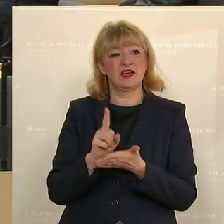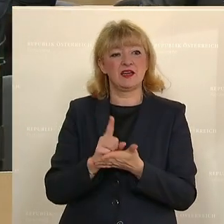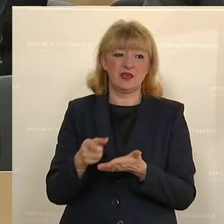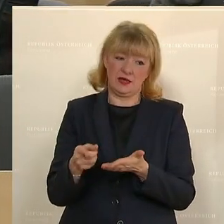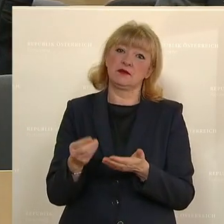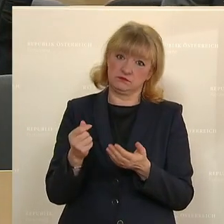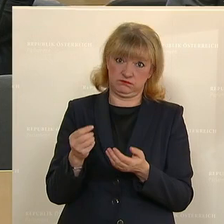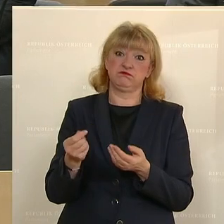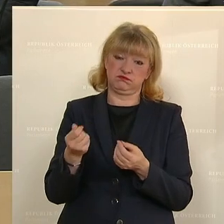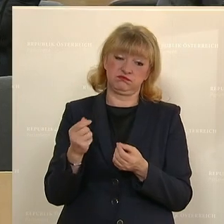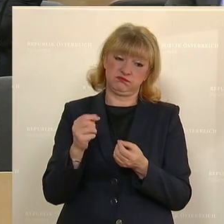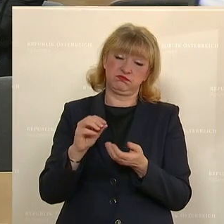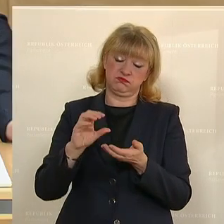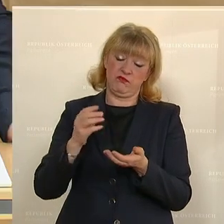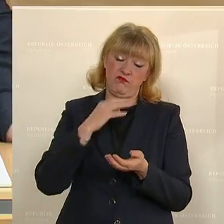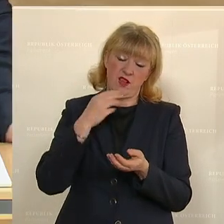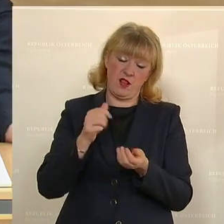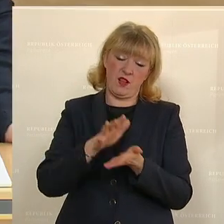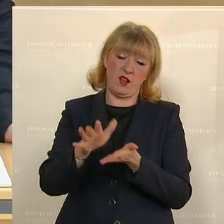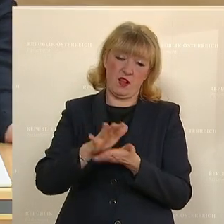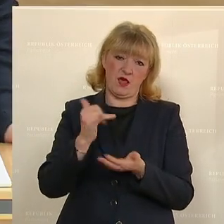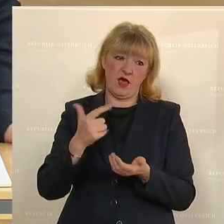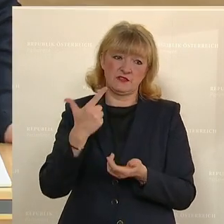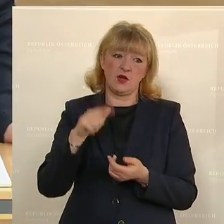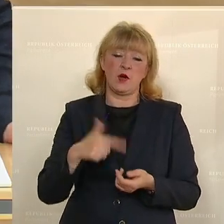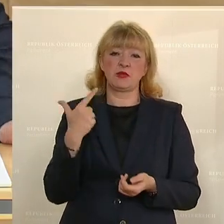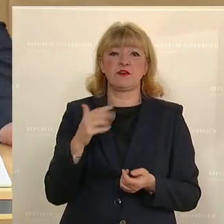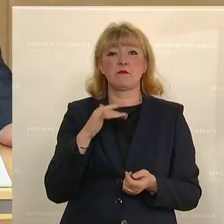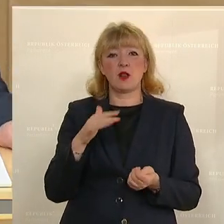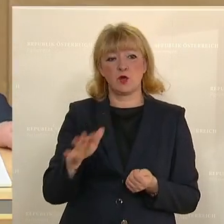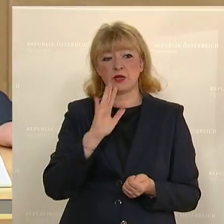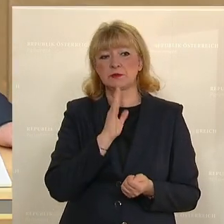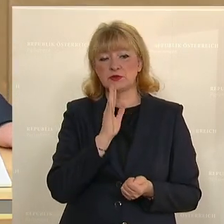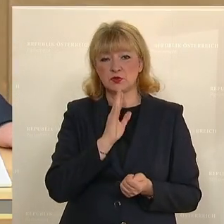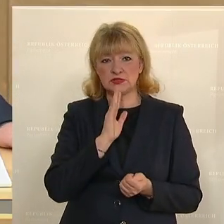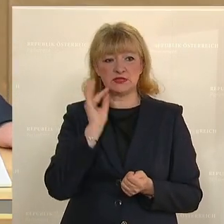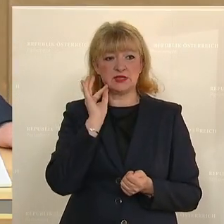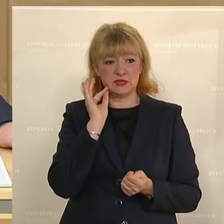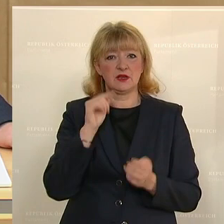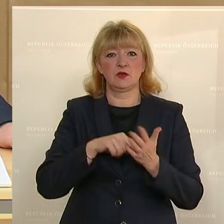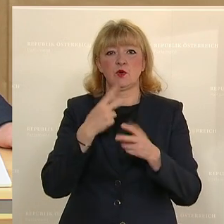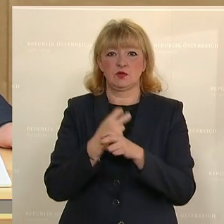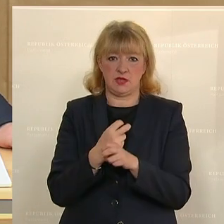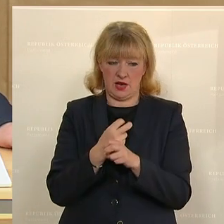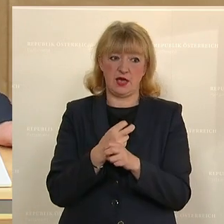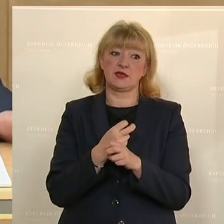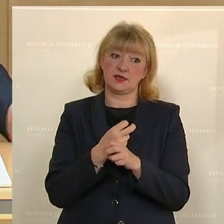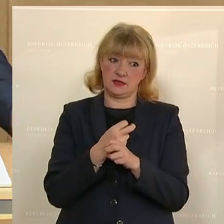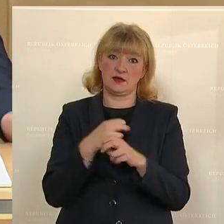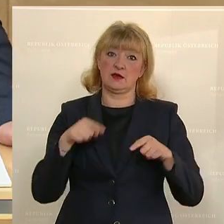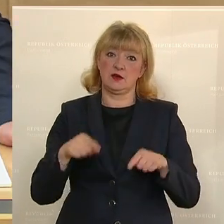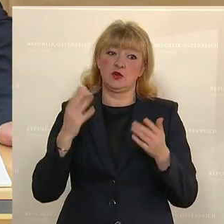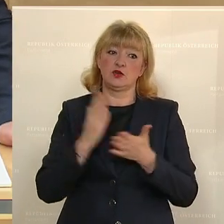ein hoher ist, weil es sind alleine 2,2 Millionen Pensionistinnen und Pensionisten in Österreich, die